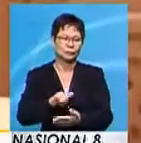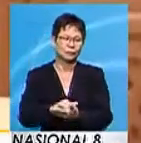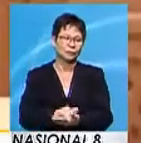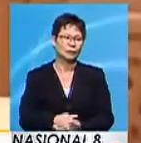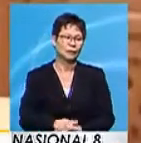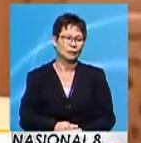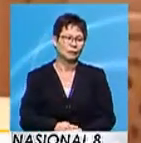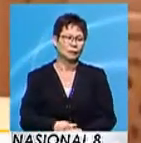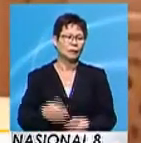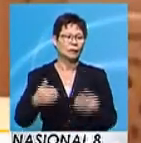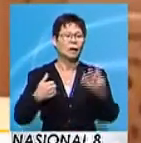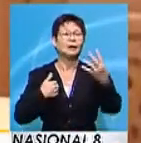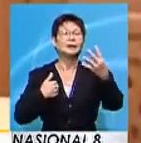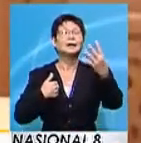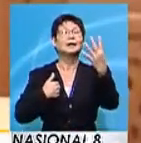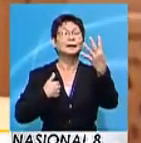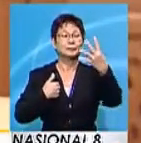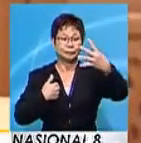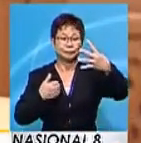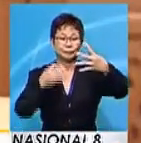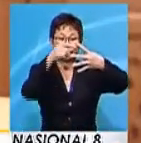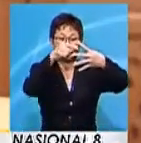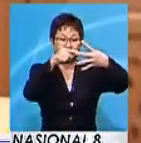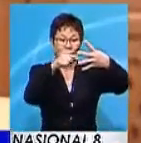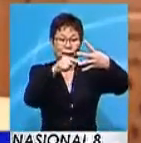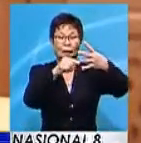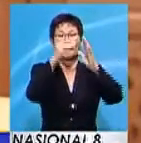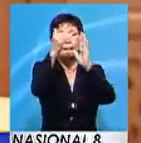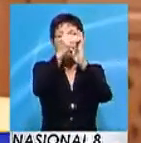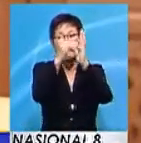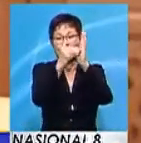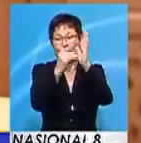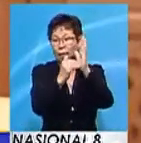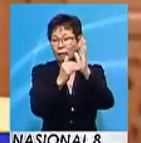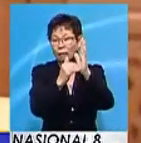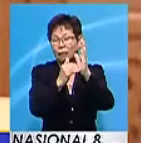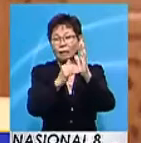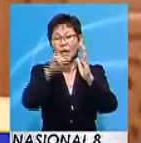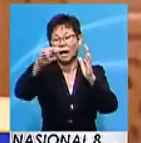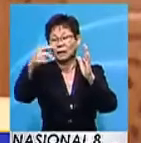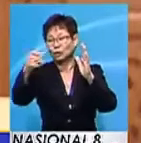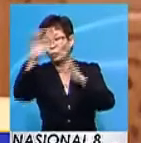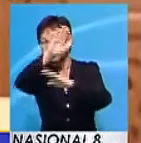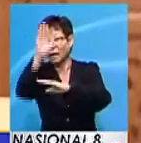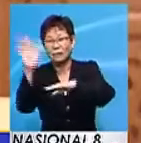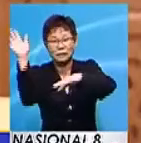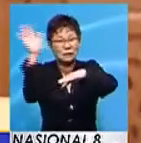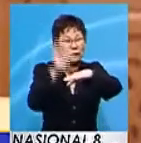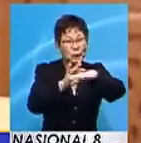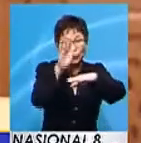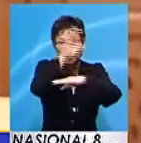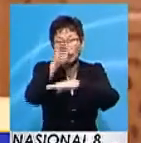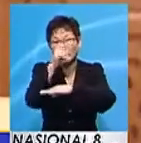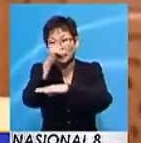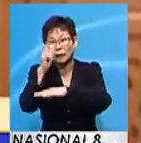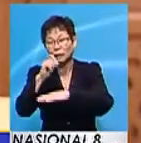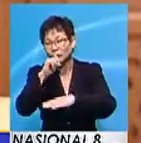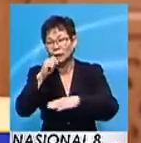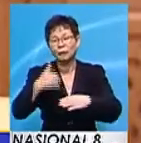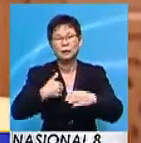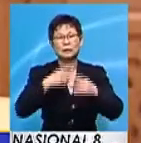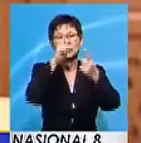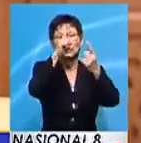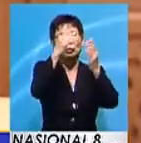Ada 4 bab yang selama ini tidak disentuh oleh mana-mana NGO kerana ianya bukan satu bab